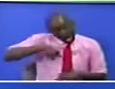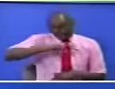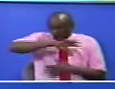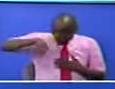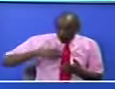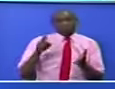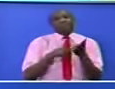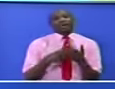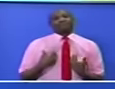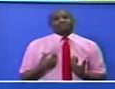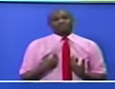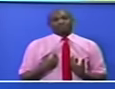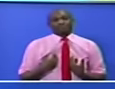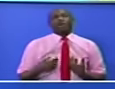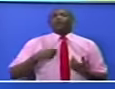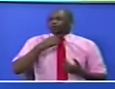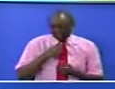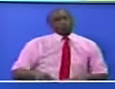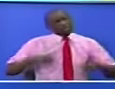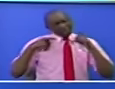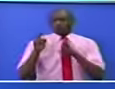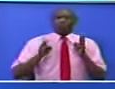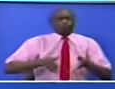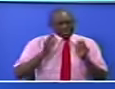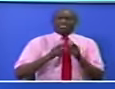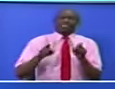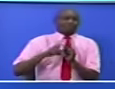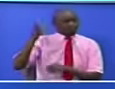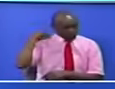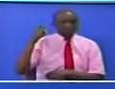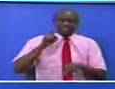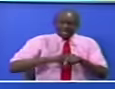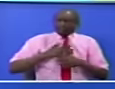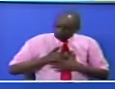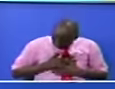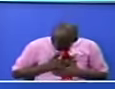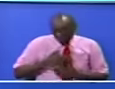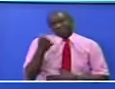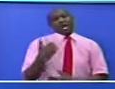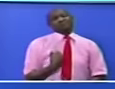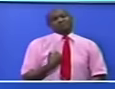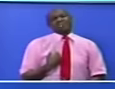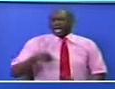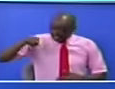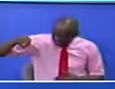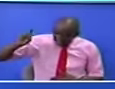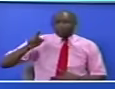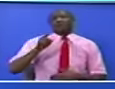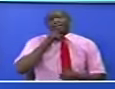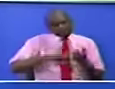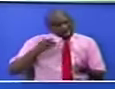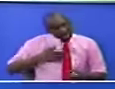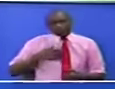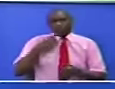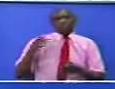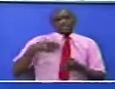sisi wenyewe. Tunataka tukae vile tulikuwa tukikaa wakati mheshimiwa Kihika alikuwa ako, na alikuwa anataka